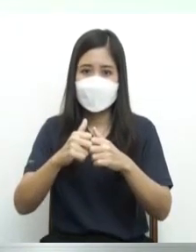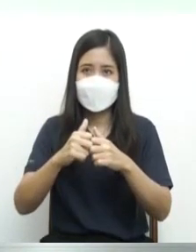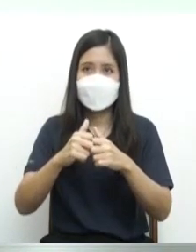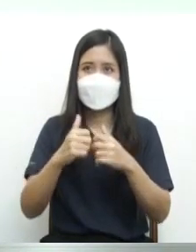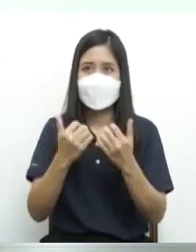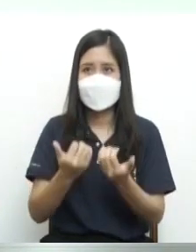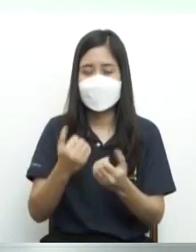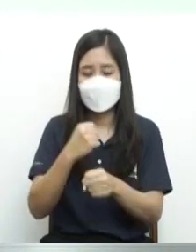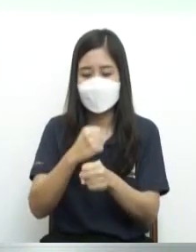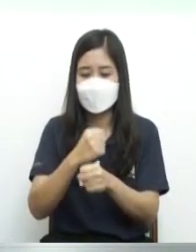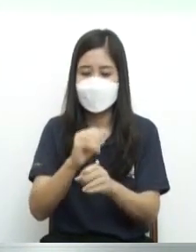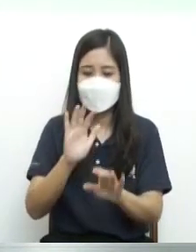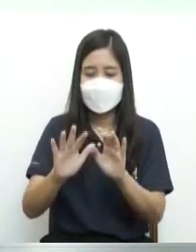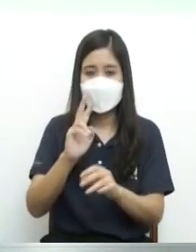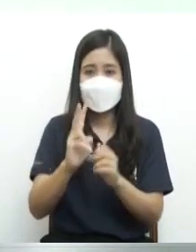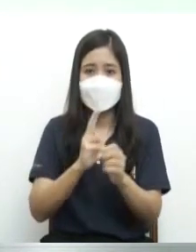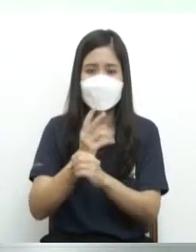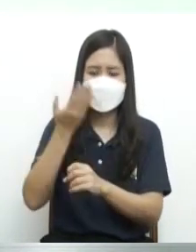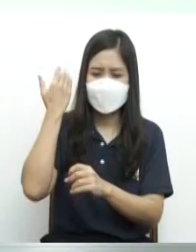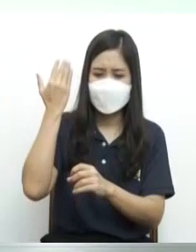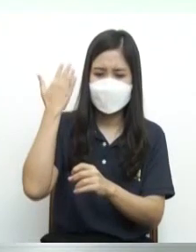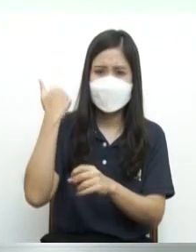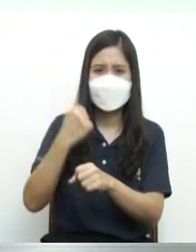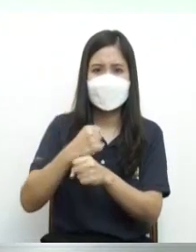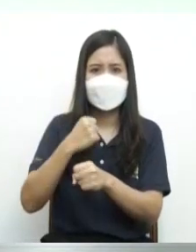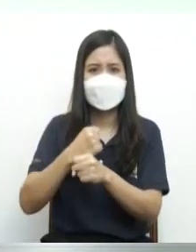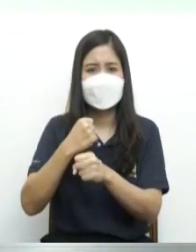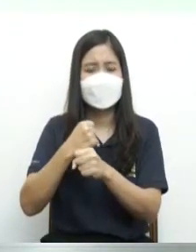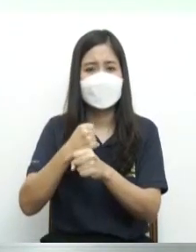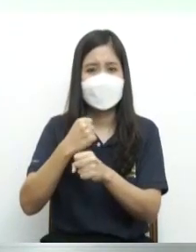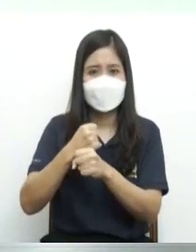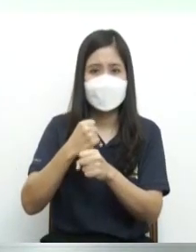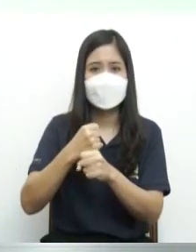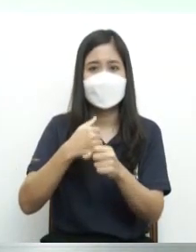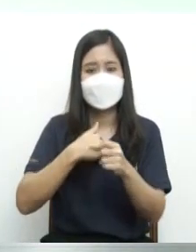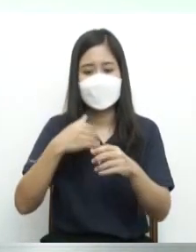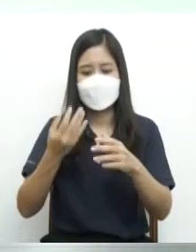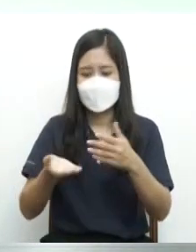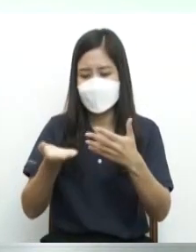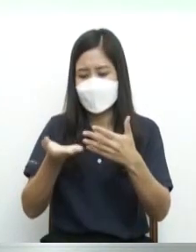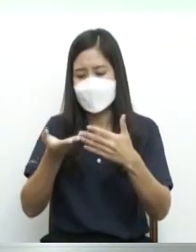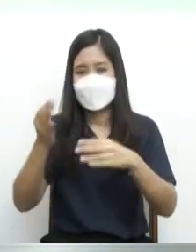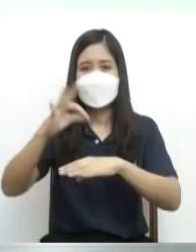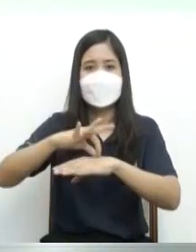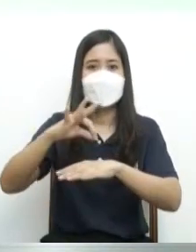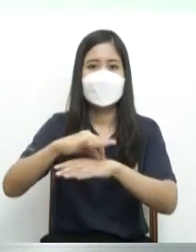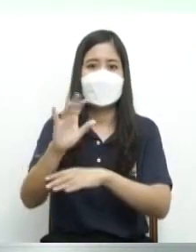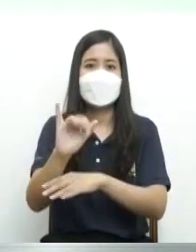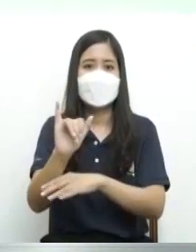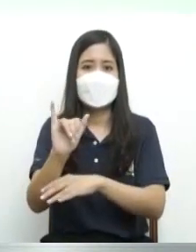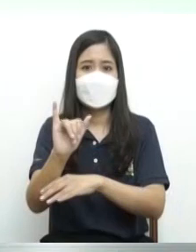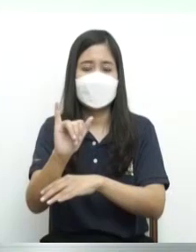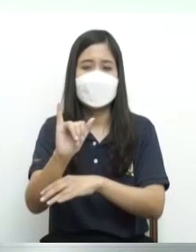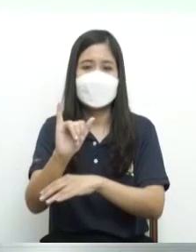2ปีเลยนะท่านสมัยก่อนกฎหมายมันไม่ได้บังคับเรื่องว่ามีวิทยฐานะไม่มีเพราะตอนนั้นมันยังไม่มีพอยังไม่มีก็เล